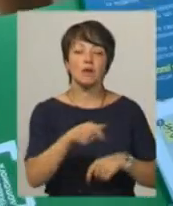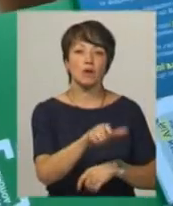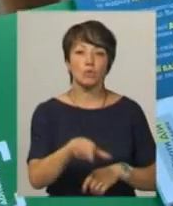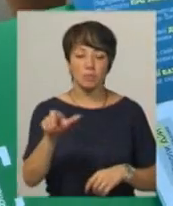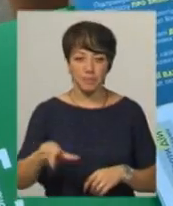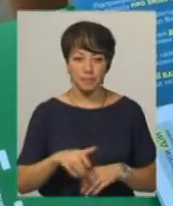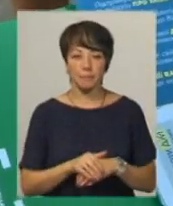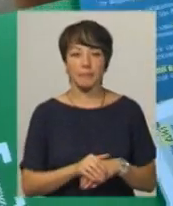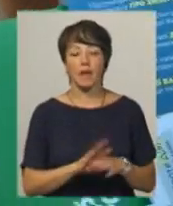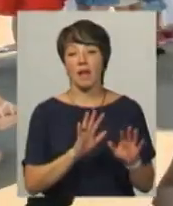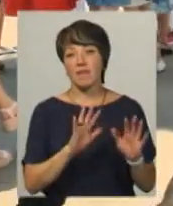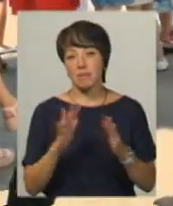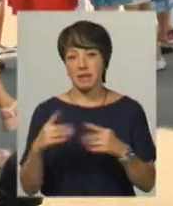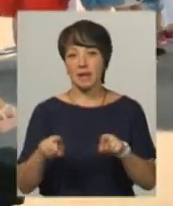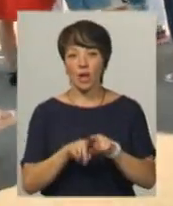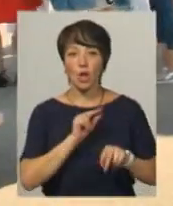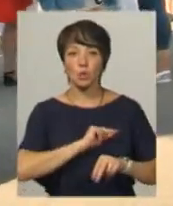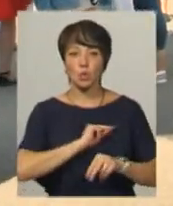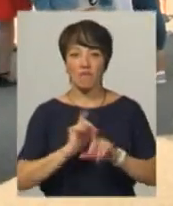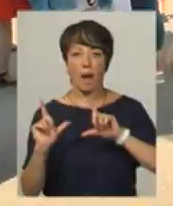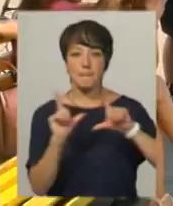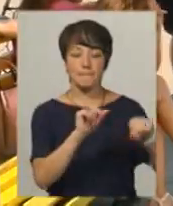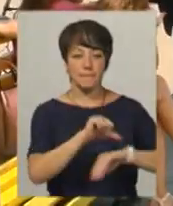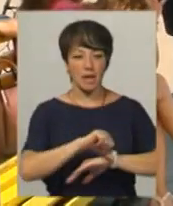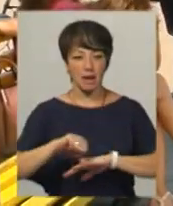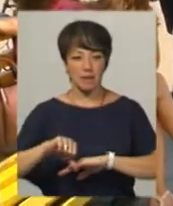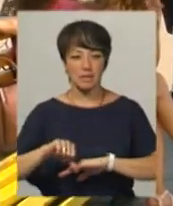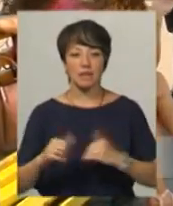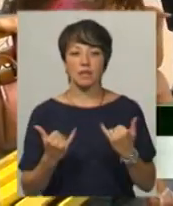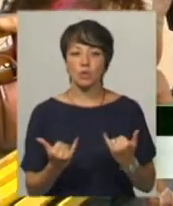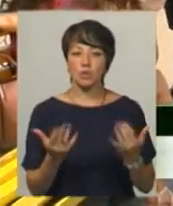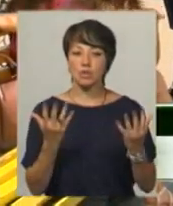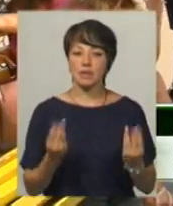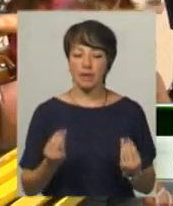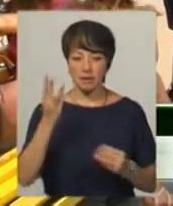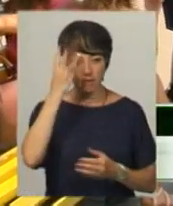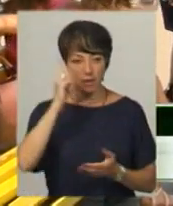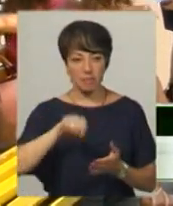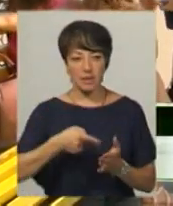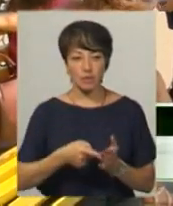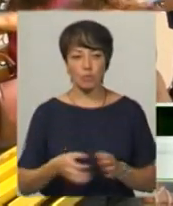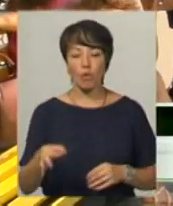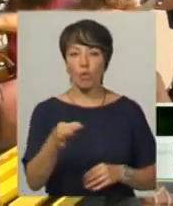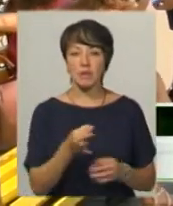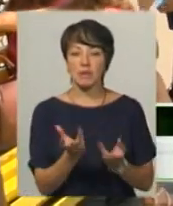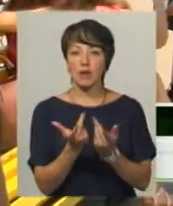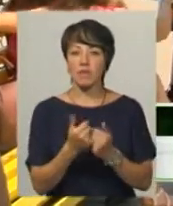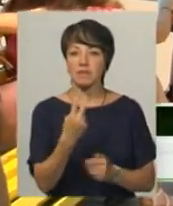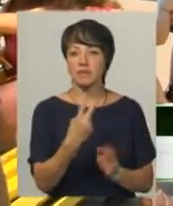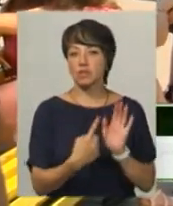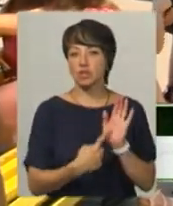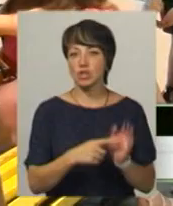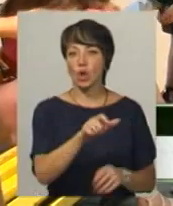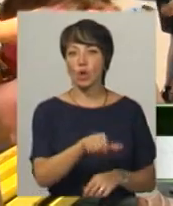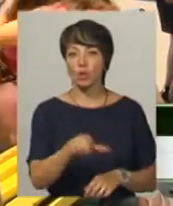Найтиповішими випадками є трудова міграція, додає Любов Тимофіїв. На сьогоднішній день в Хмельницькому області нараховується 26